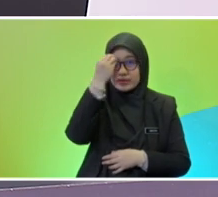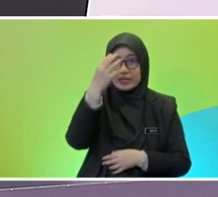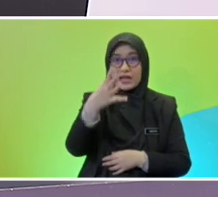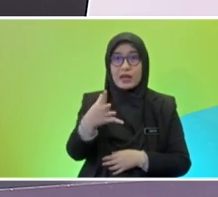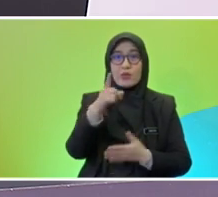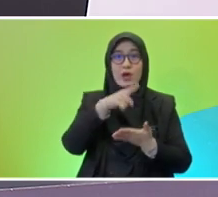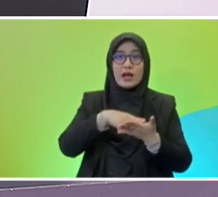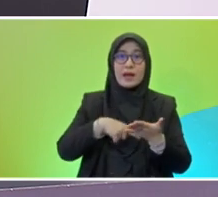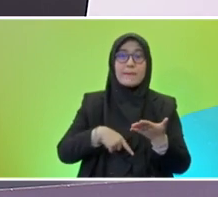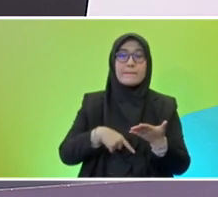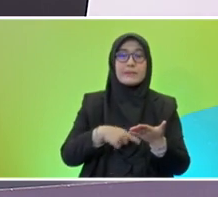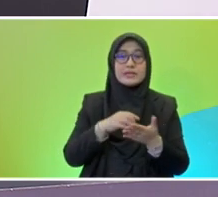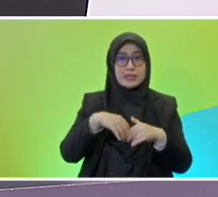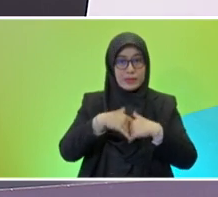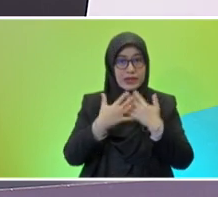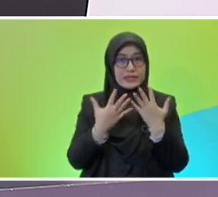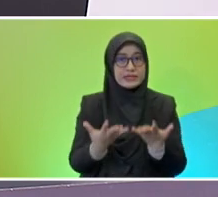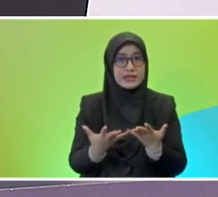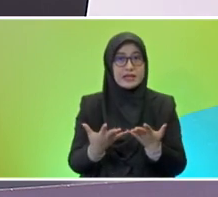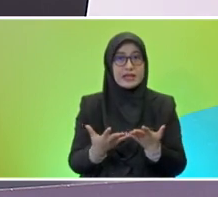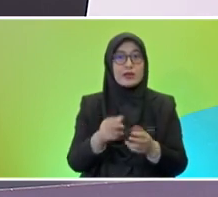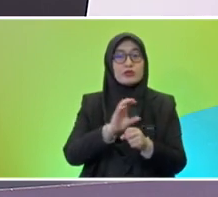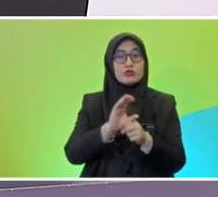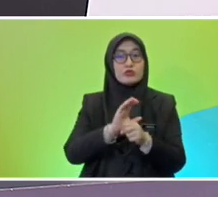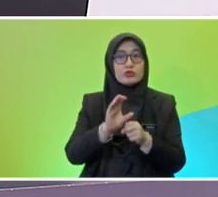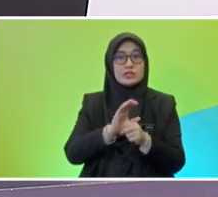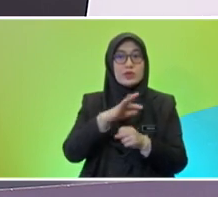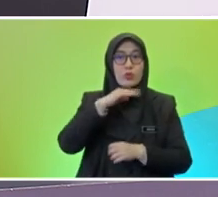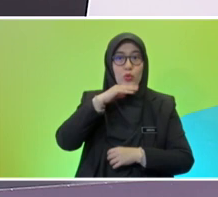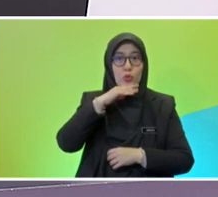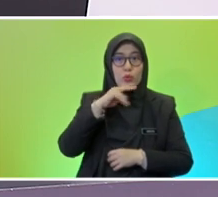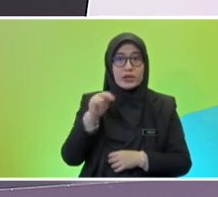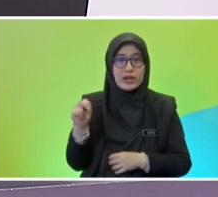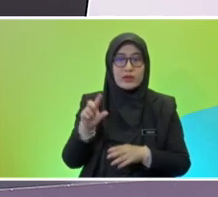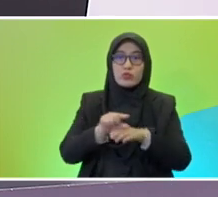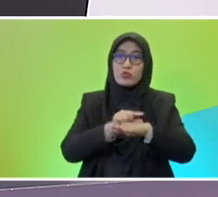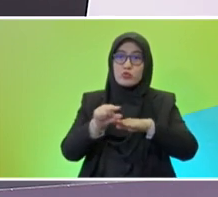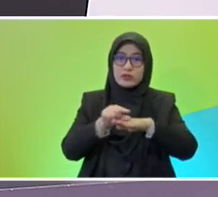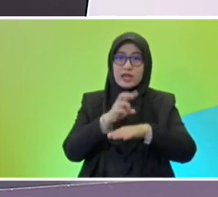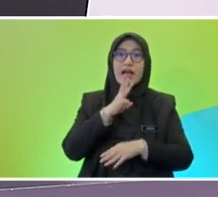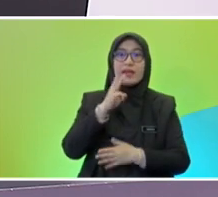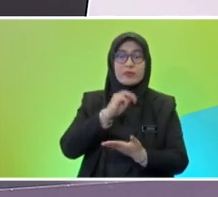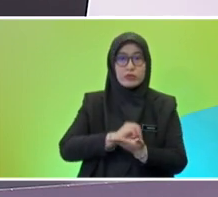cara untuk menyucikan kotoran menggunakan air mutlak